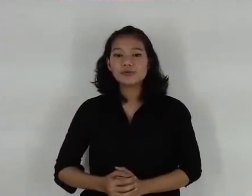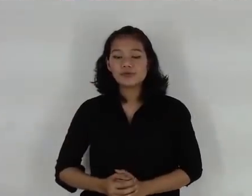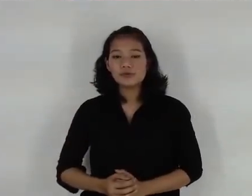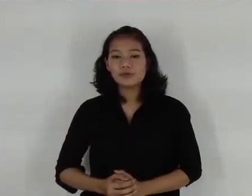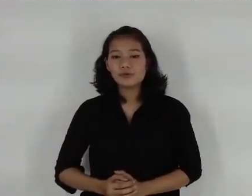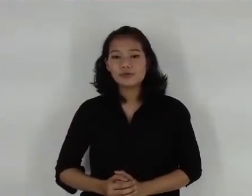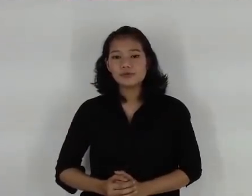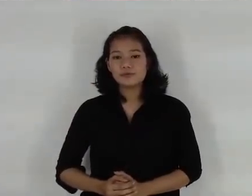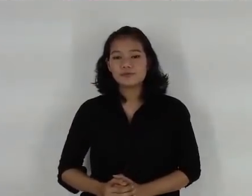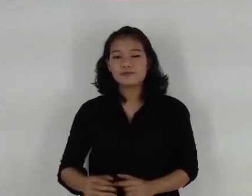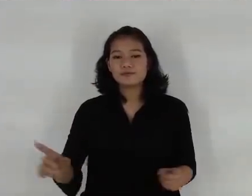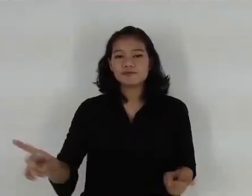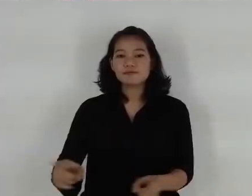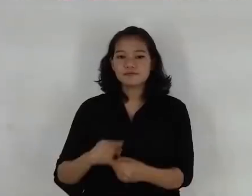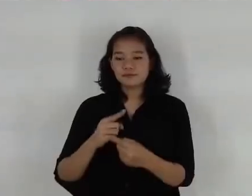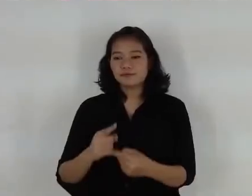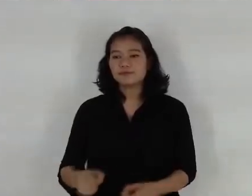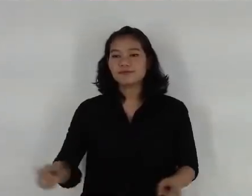kandung